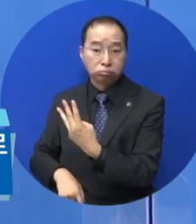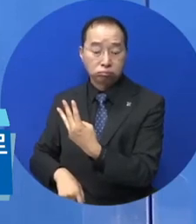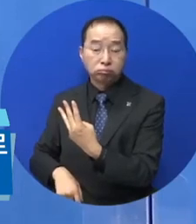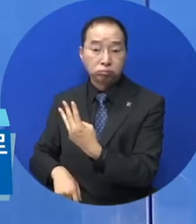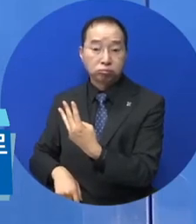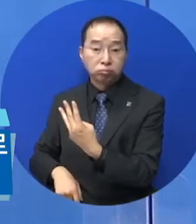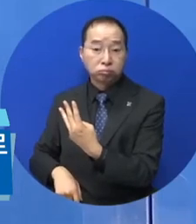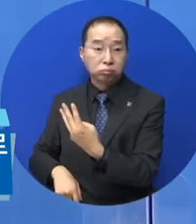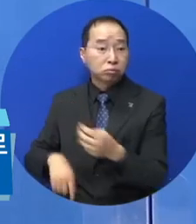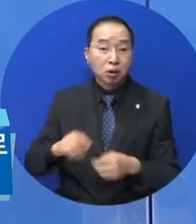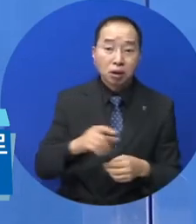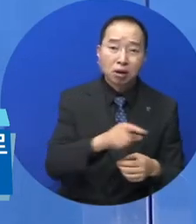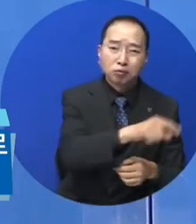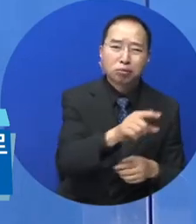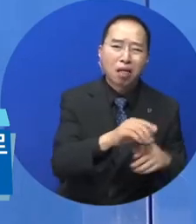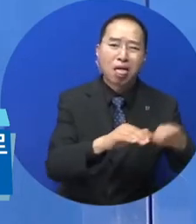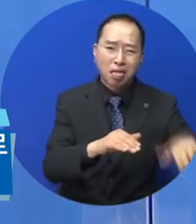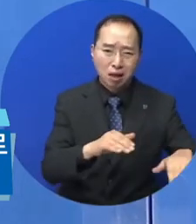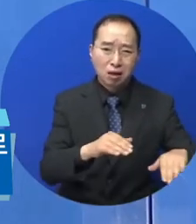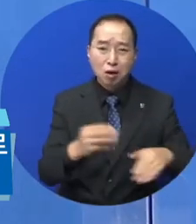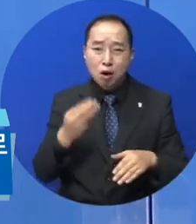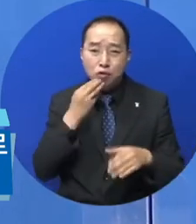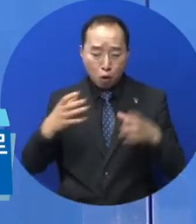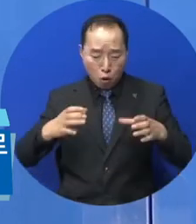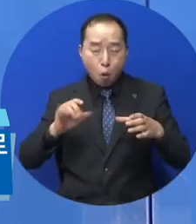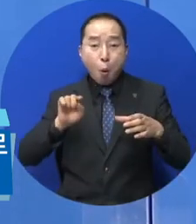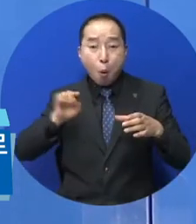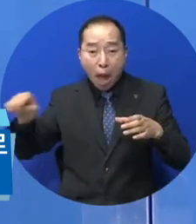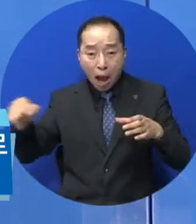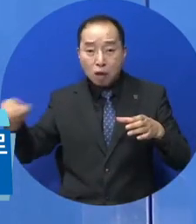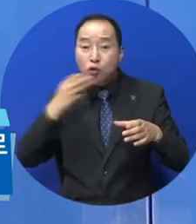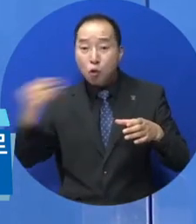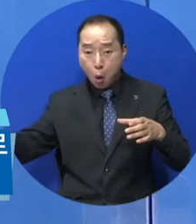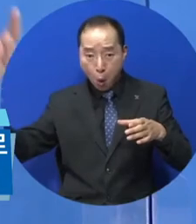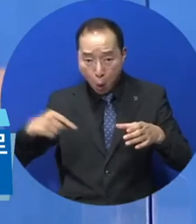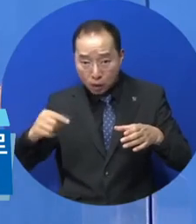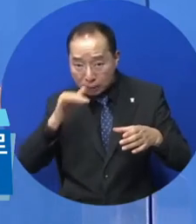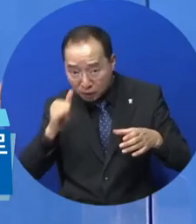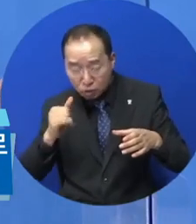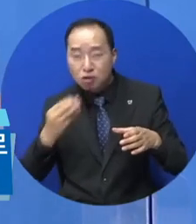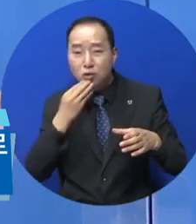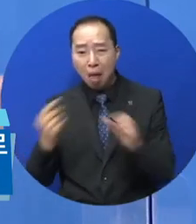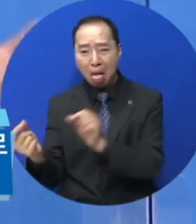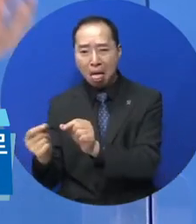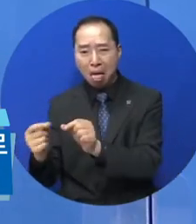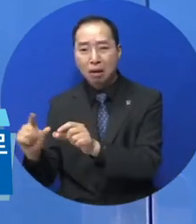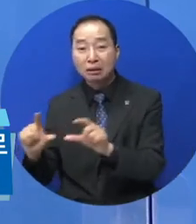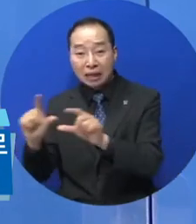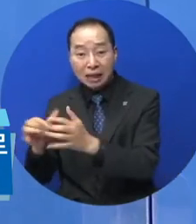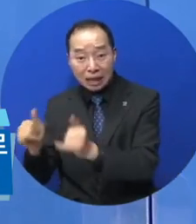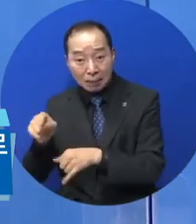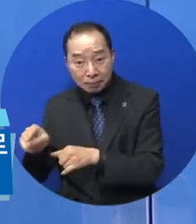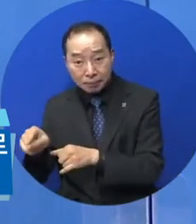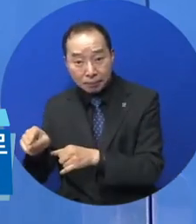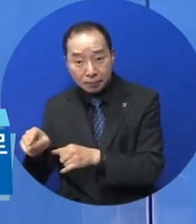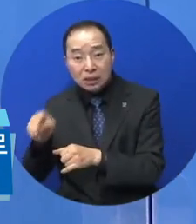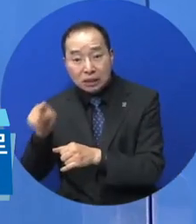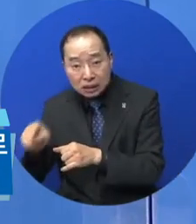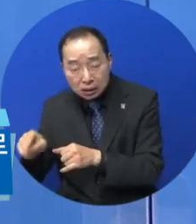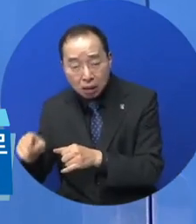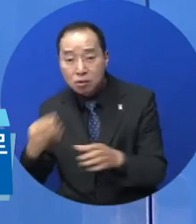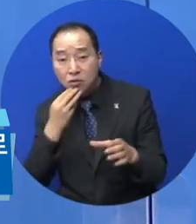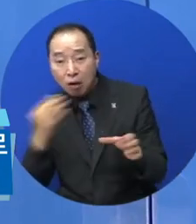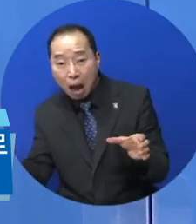결국 서울 외곽에서 서울을 들어오시는 분도 있지만 서울 변두리에 사시는 분들의 사대문 진입도